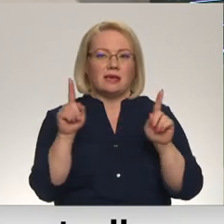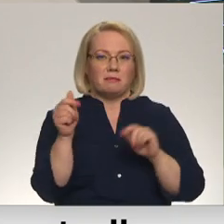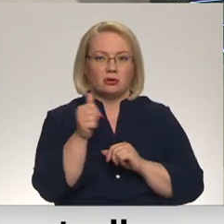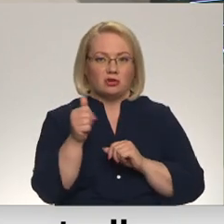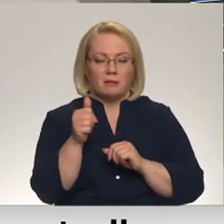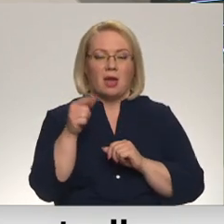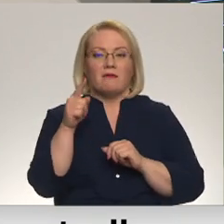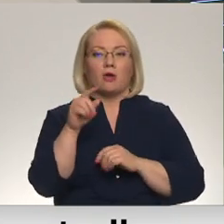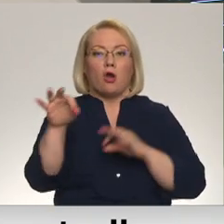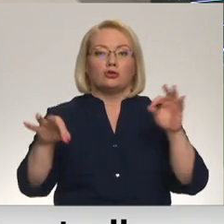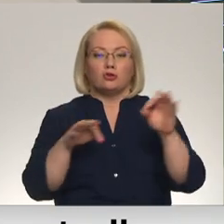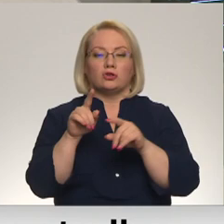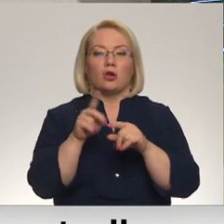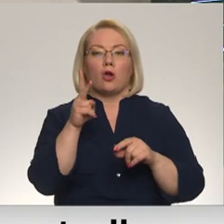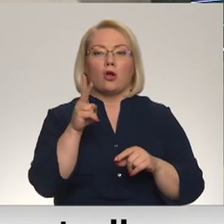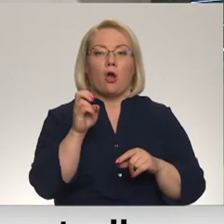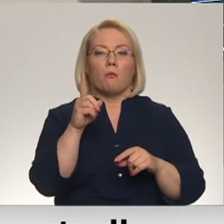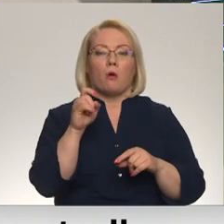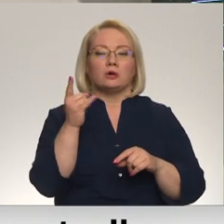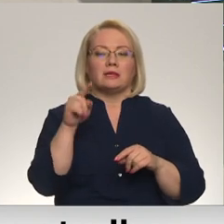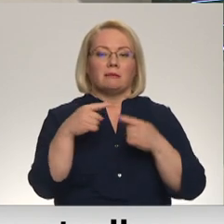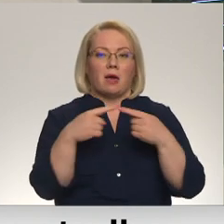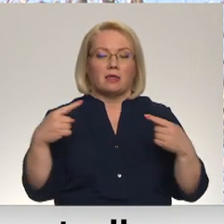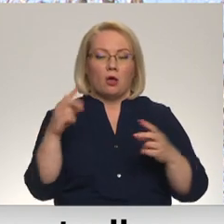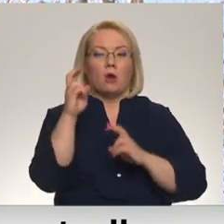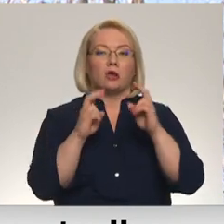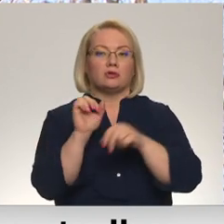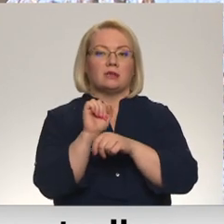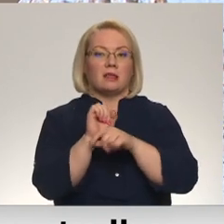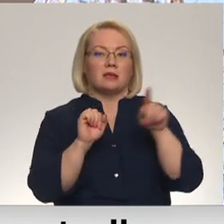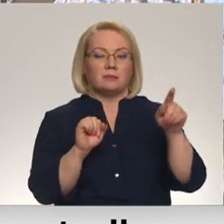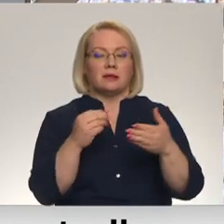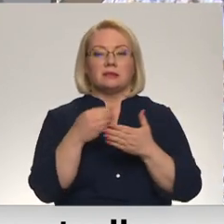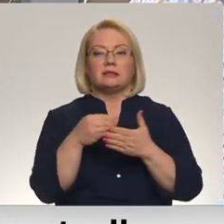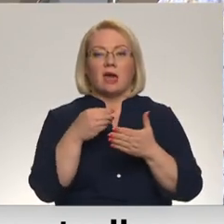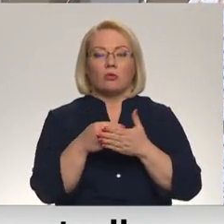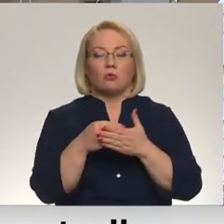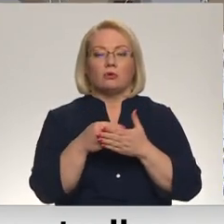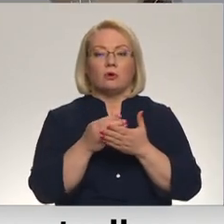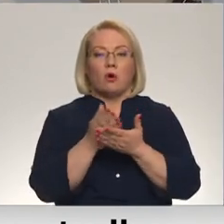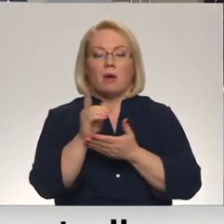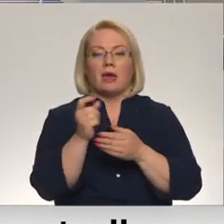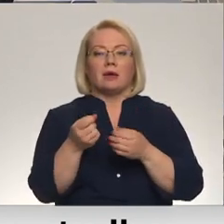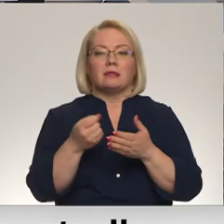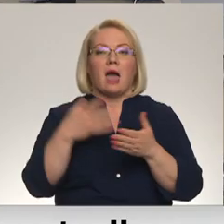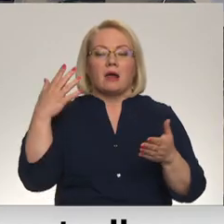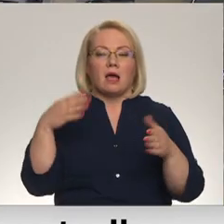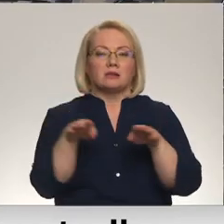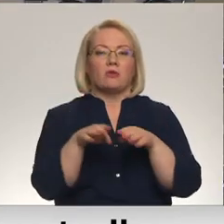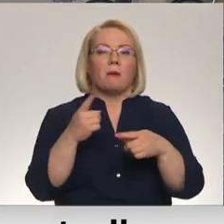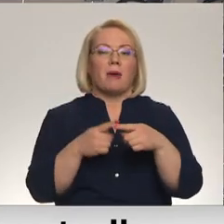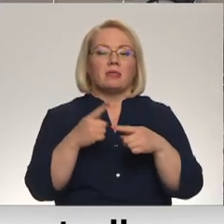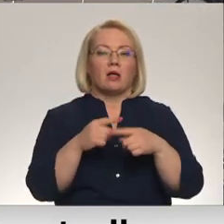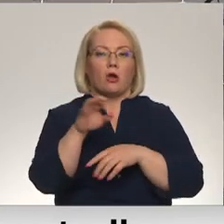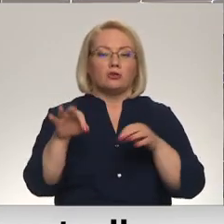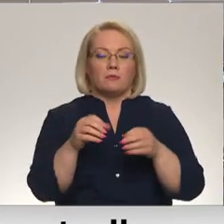Konstrukcija veidota no kompozīta materiāla un ražota salaspilī. Izmaksu ziņā tas esot nedaudz dārgāks kā metāla konstrukcija, bet augot